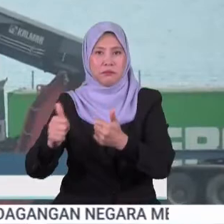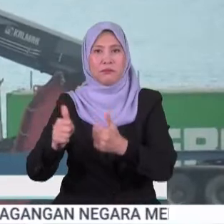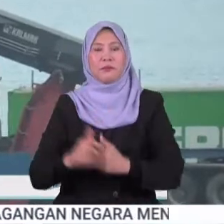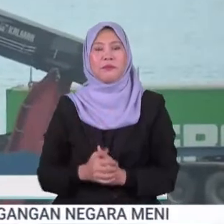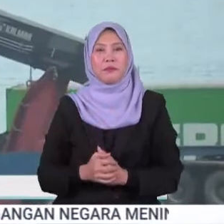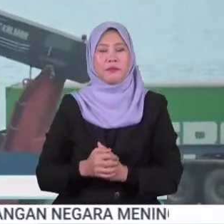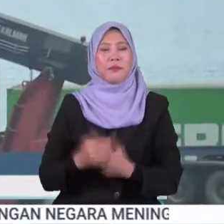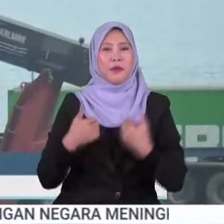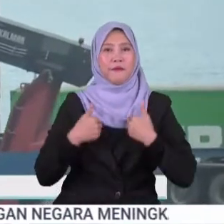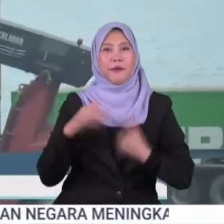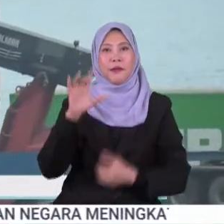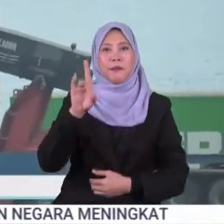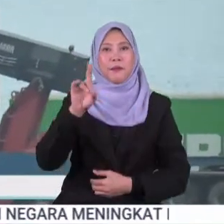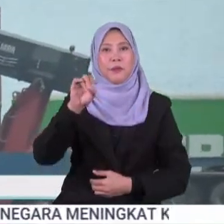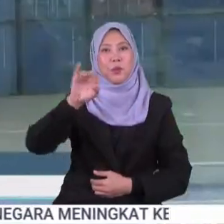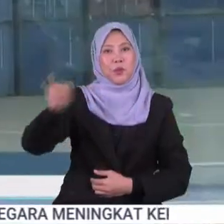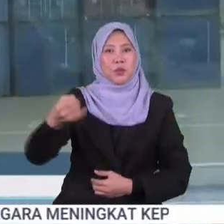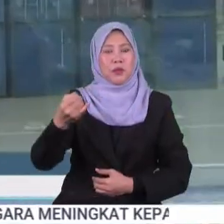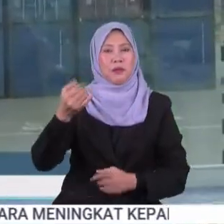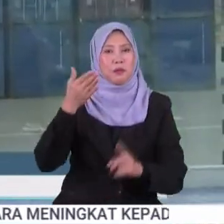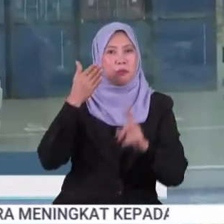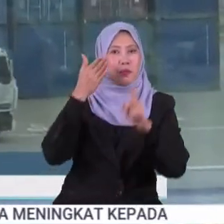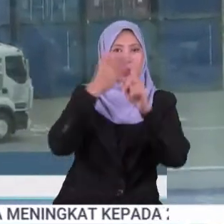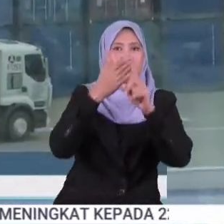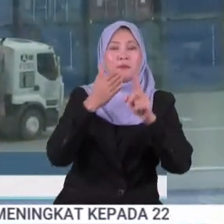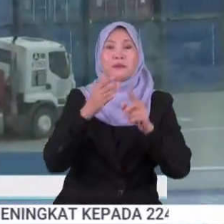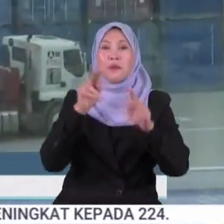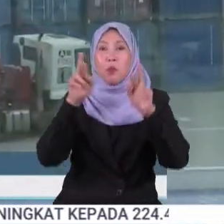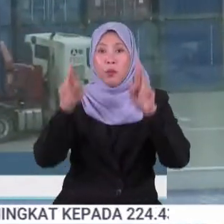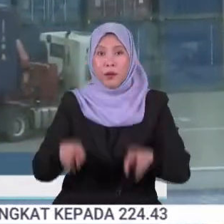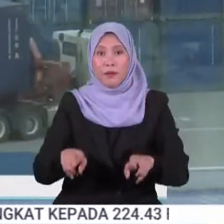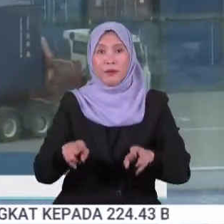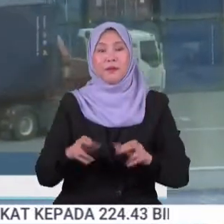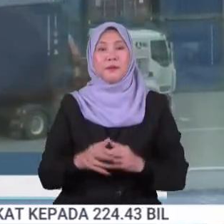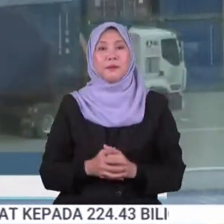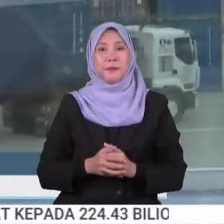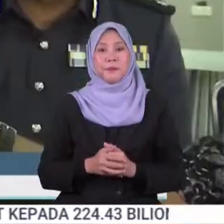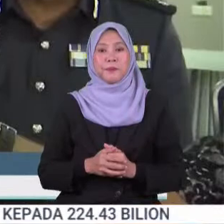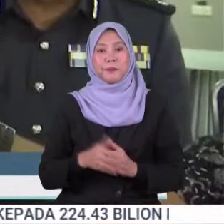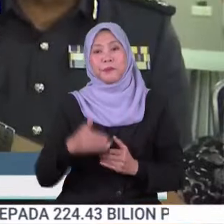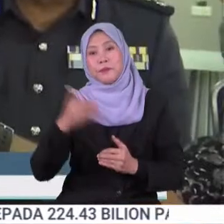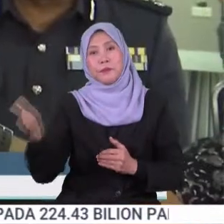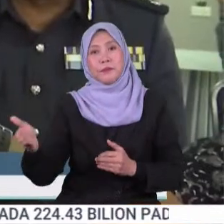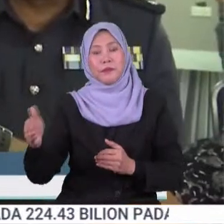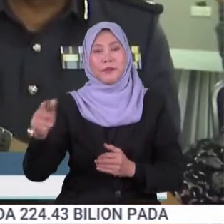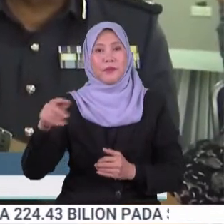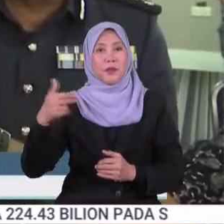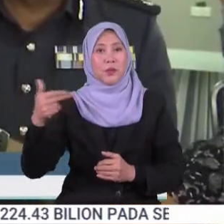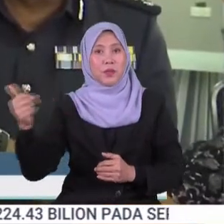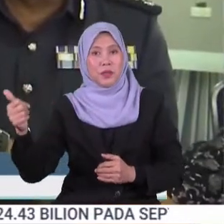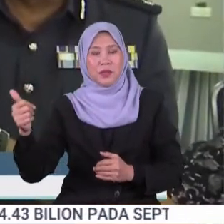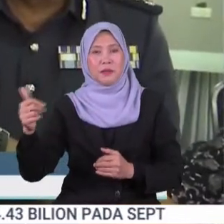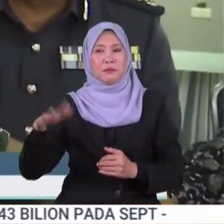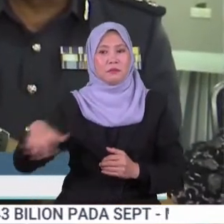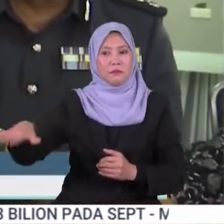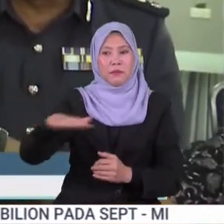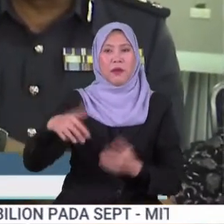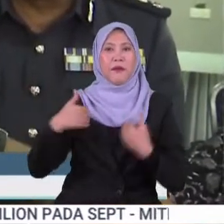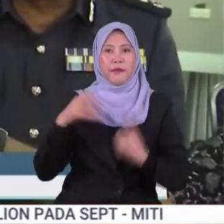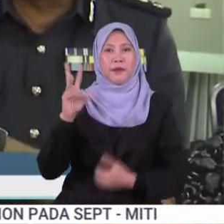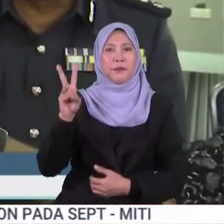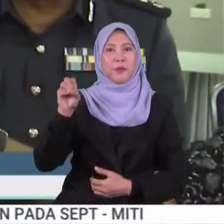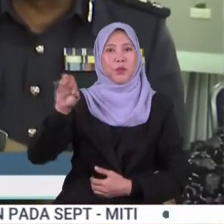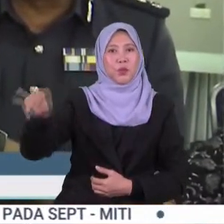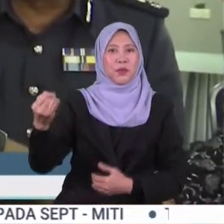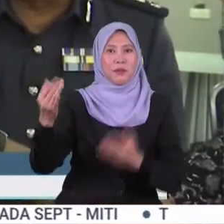Kita ada potensi 80 juta orang ya, dan untuk sebelah Kalimantan Timur kita ada potensi sehingga 60